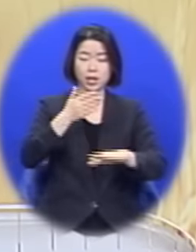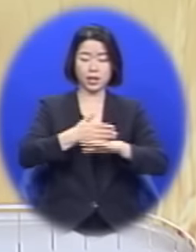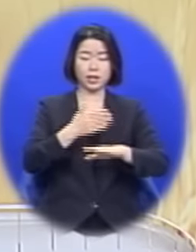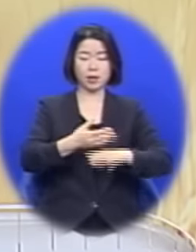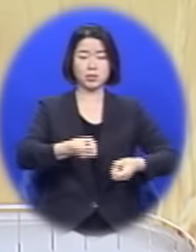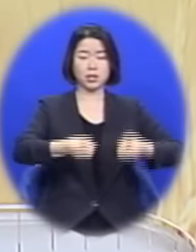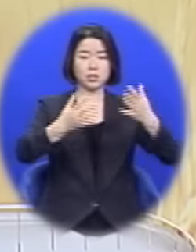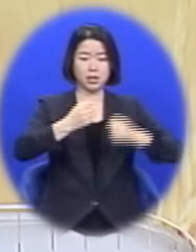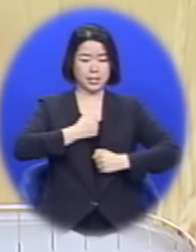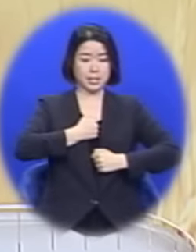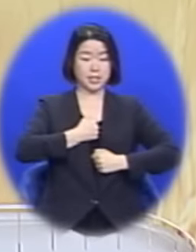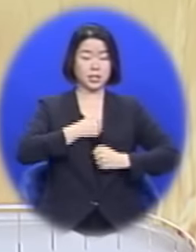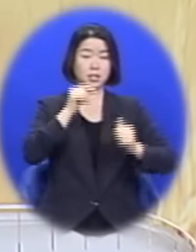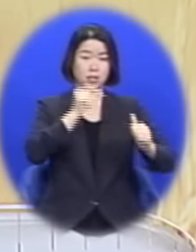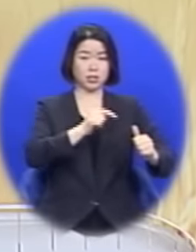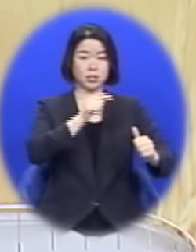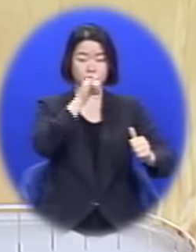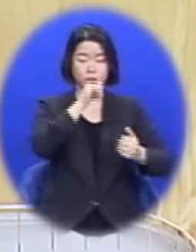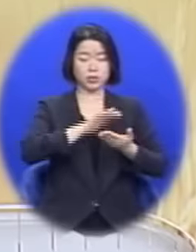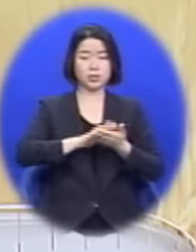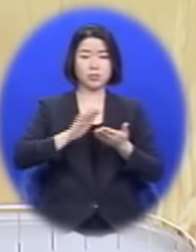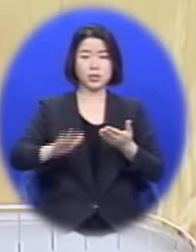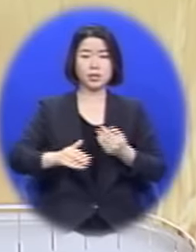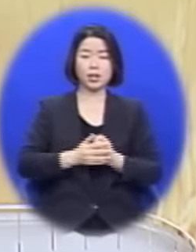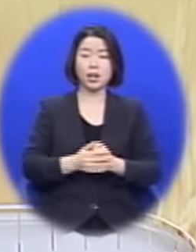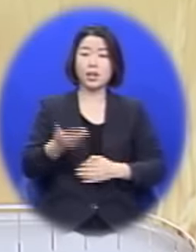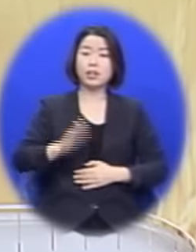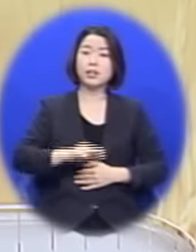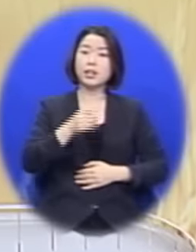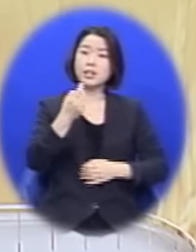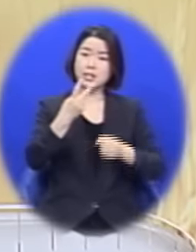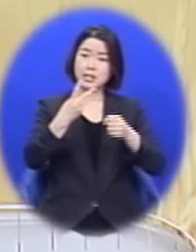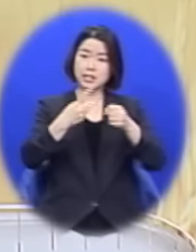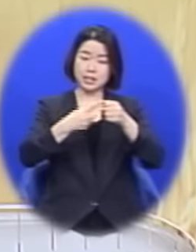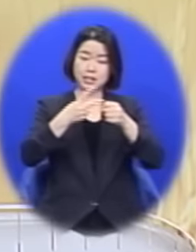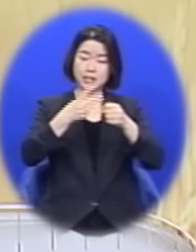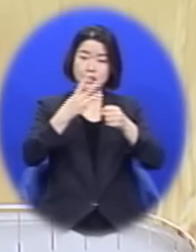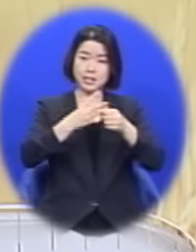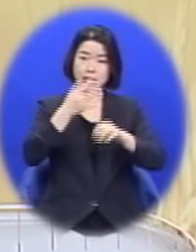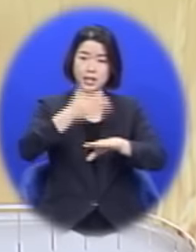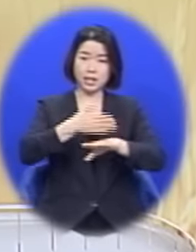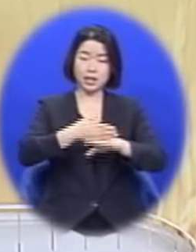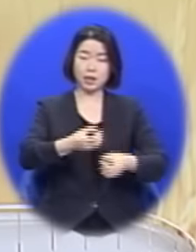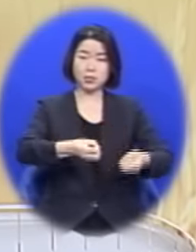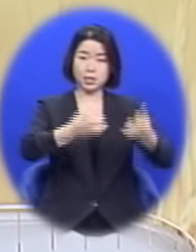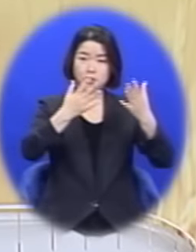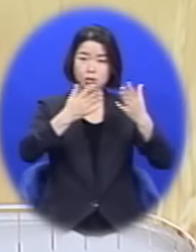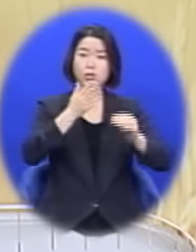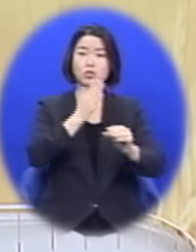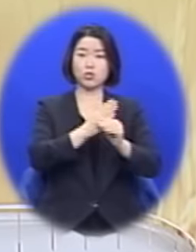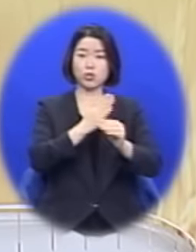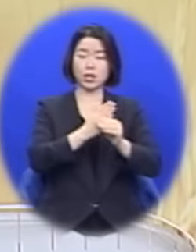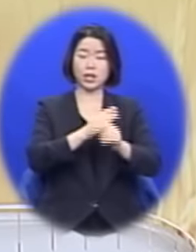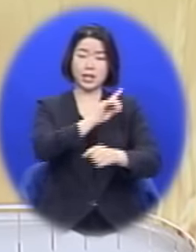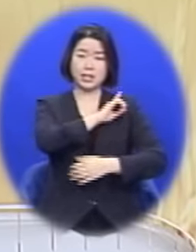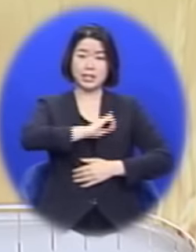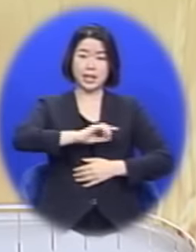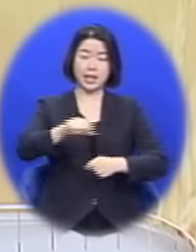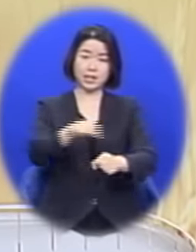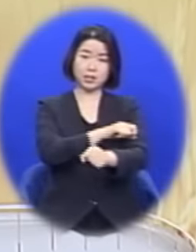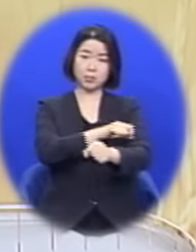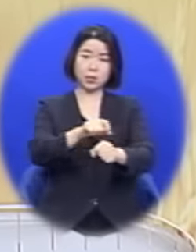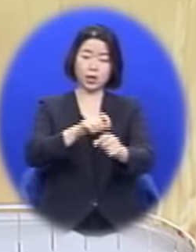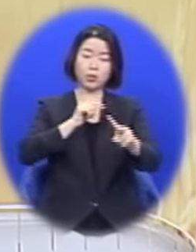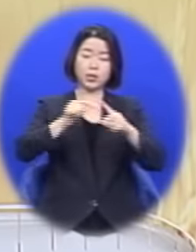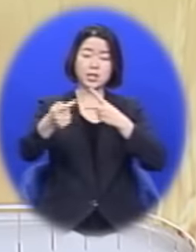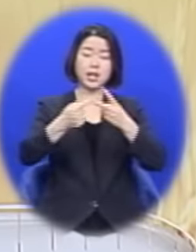겁니다. 그런데 이 세 감사절 중에 가장 특별하고 잘 이해하기가 어려운 감사절이